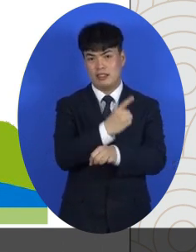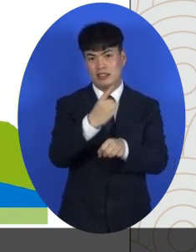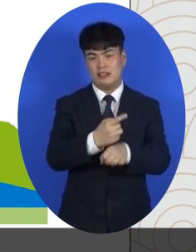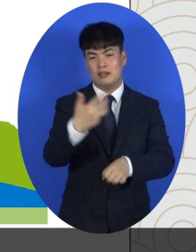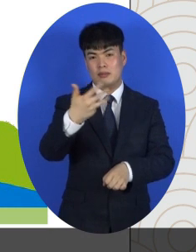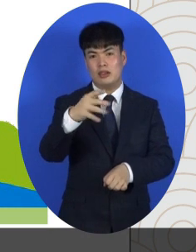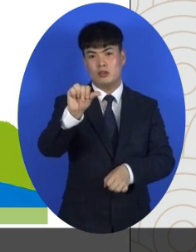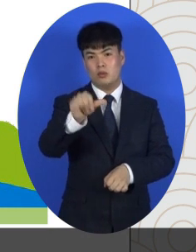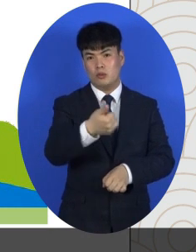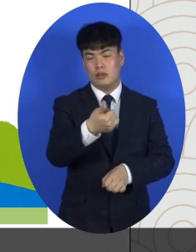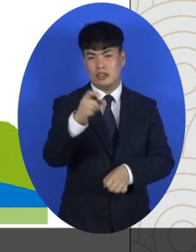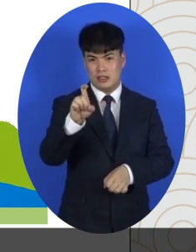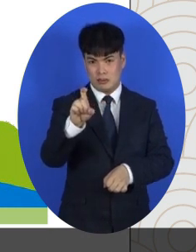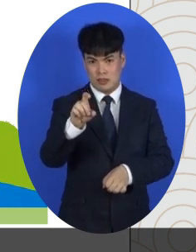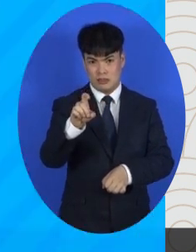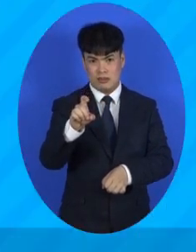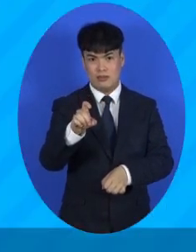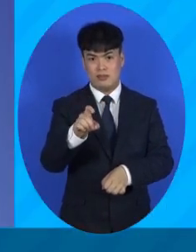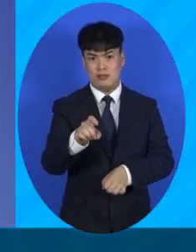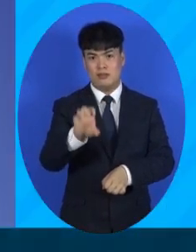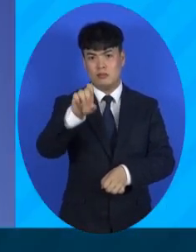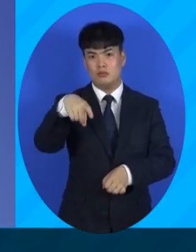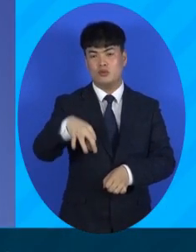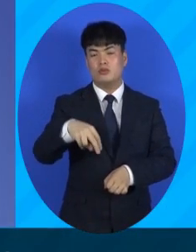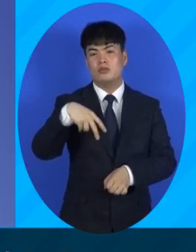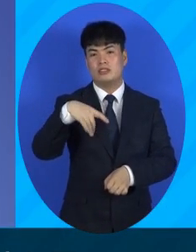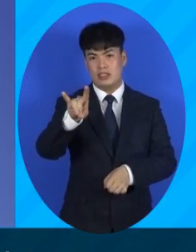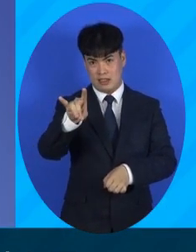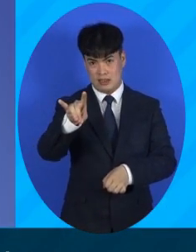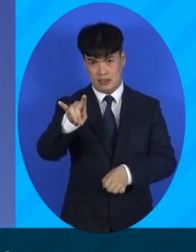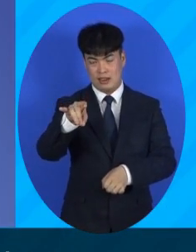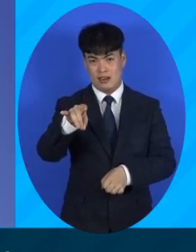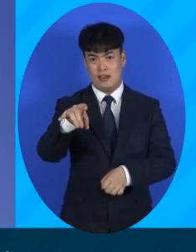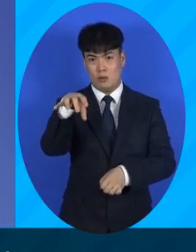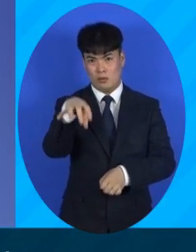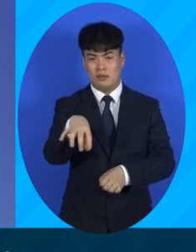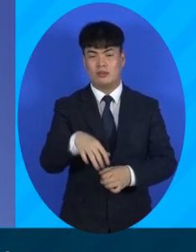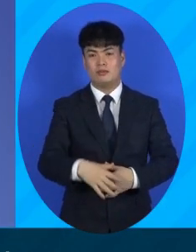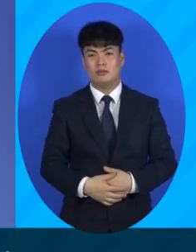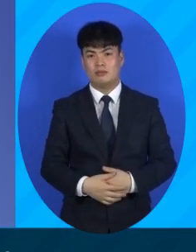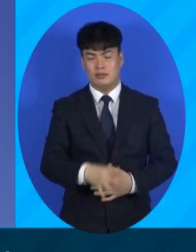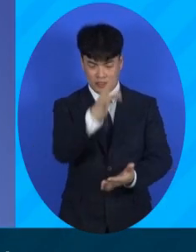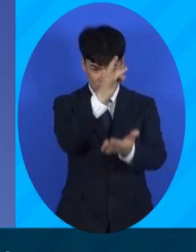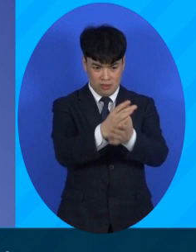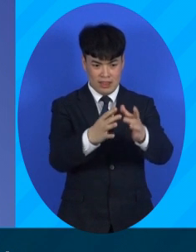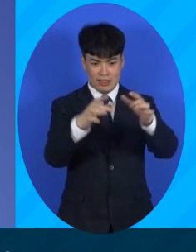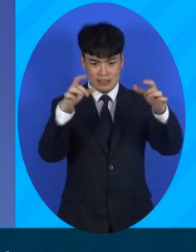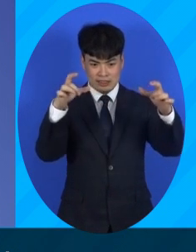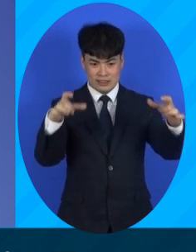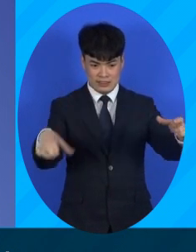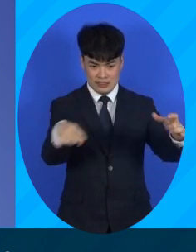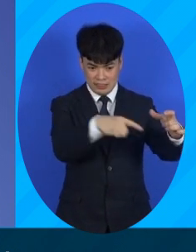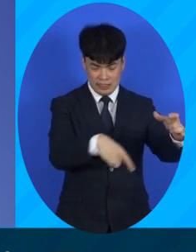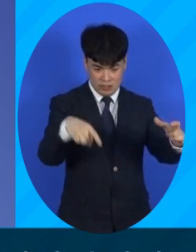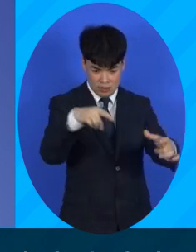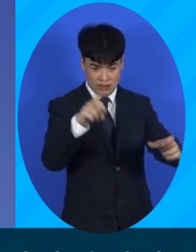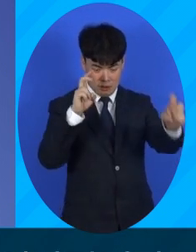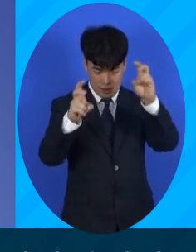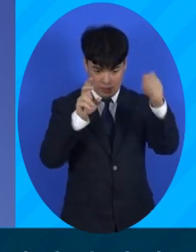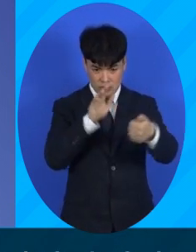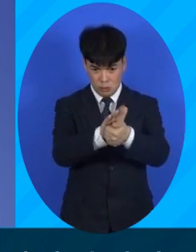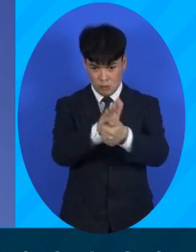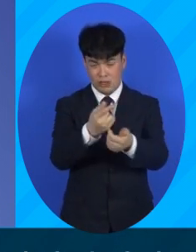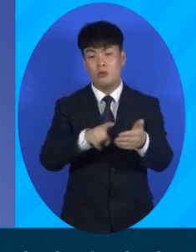동남구 풍세면입니다. 천안시에서는 지역기업들의 원활한 기업 활동을 위한 지원의 일환으로 무료 채용 지원